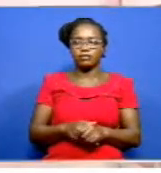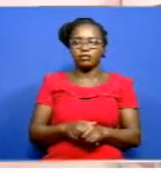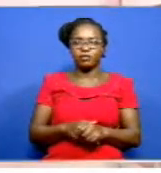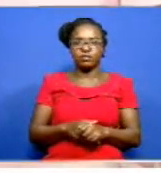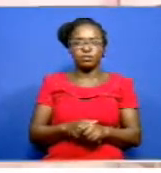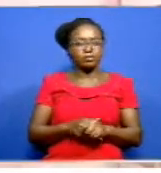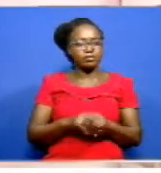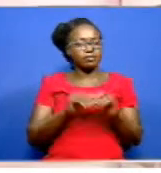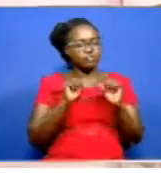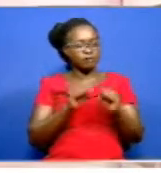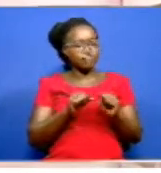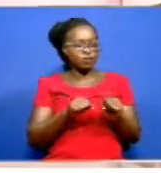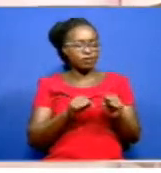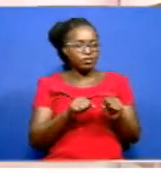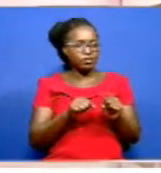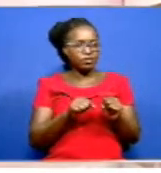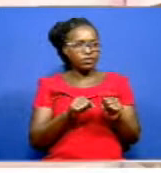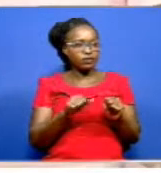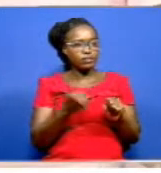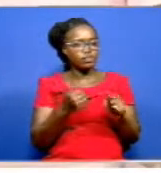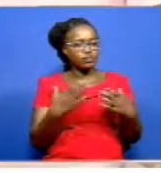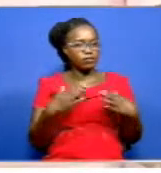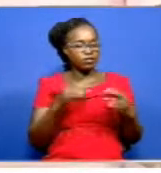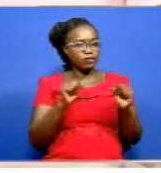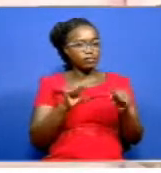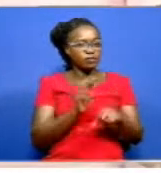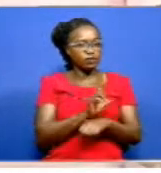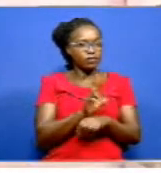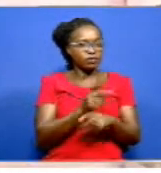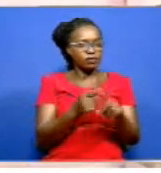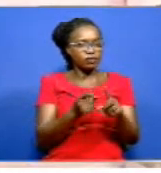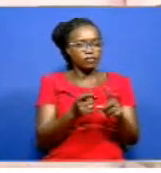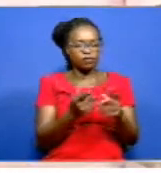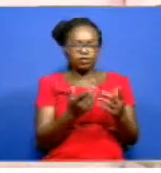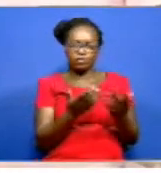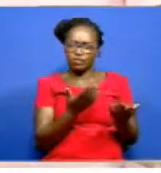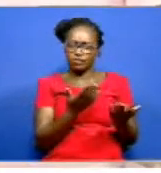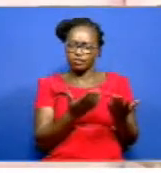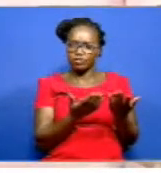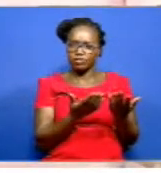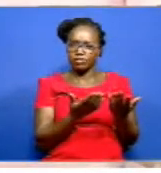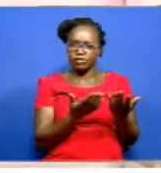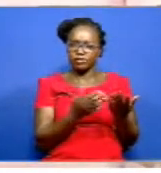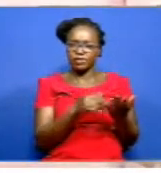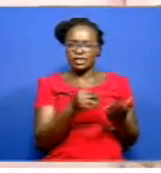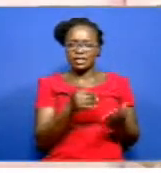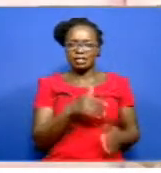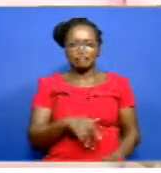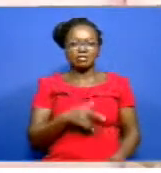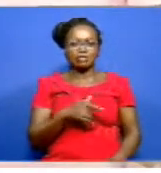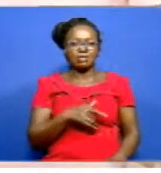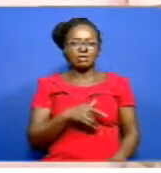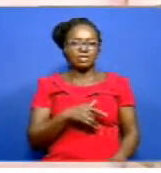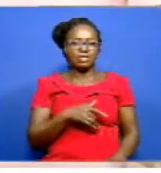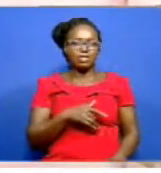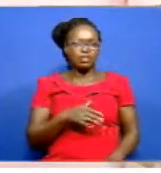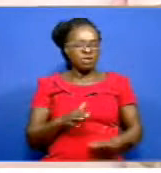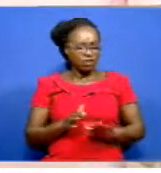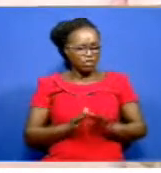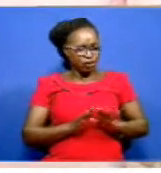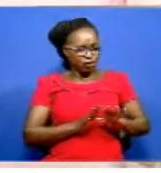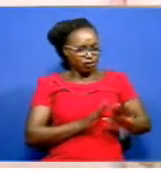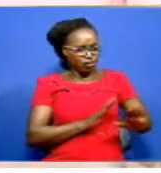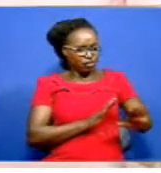Nakubali kwamba naweza tumia watu wengine. Lakini mmezungumzia kwamba pia kuna wale ambao wanajihisi wametengwa, ilhali